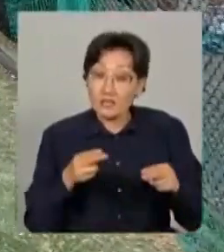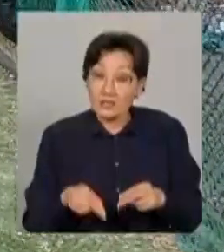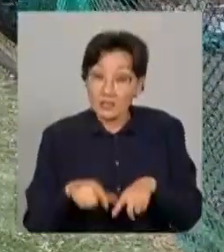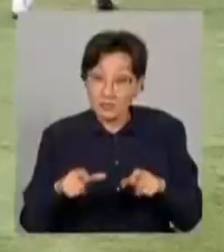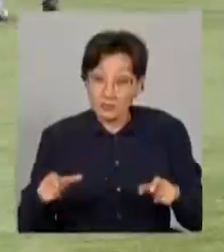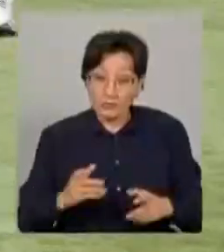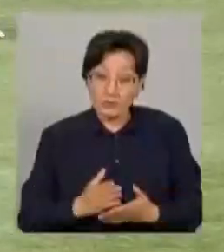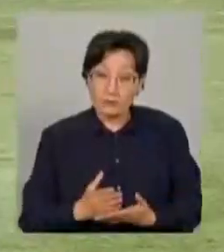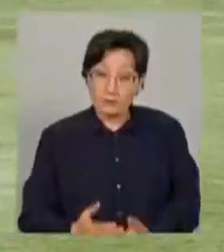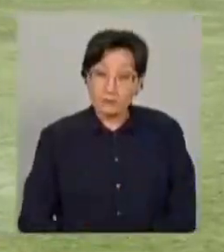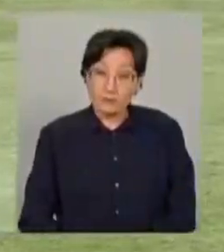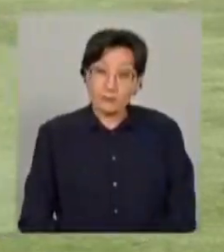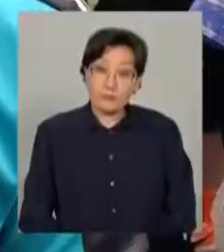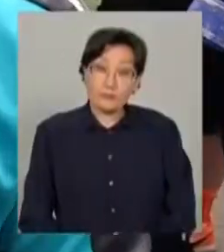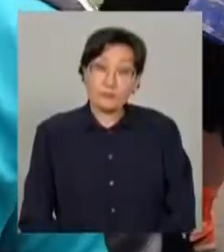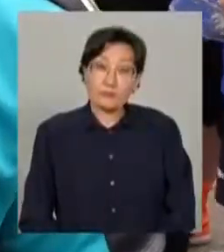де бар.